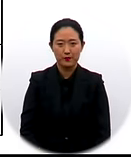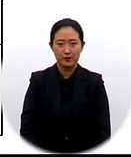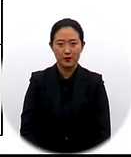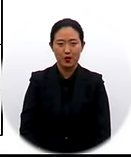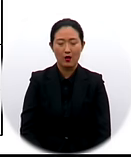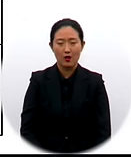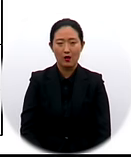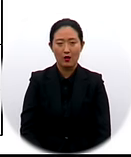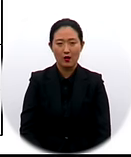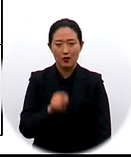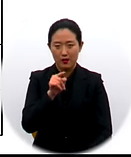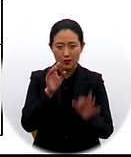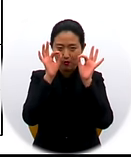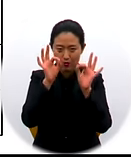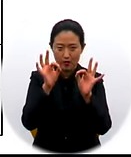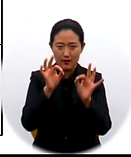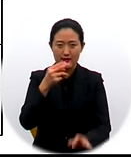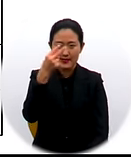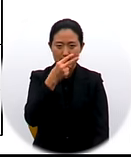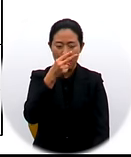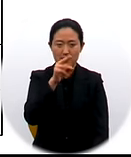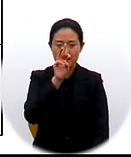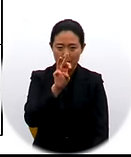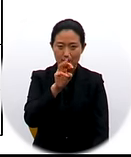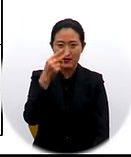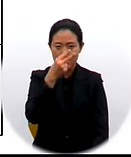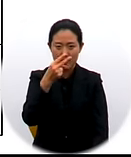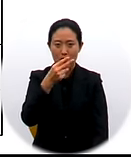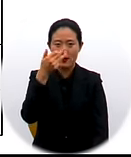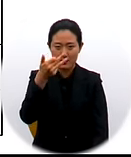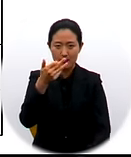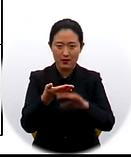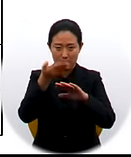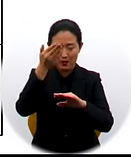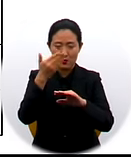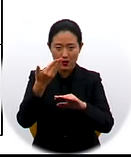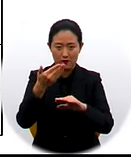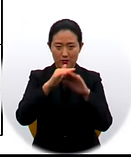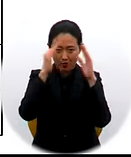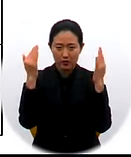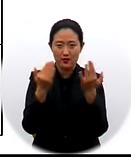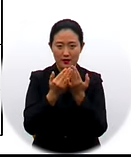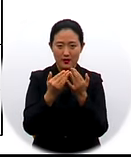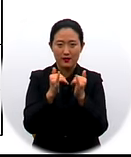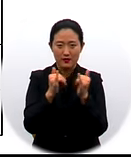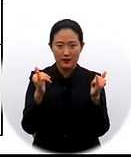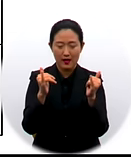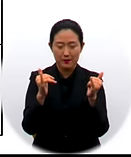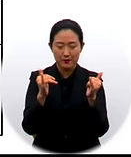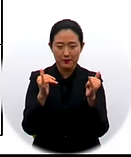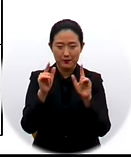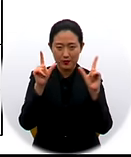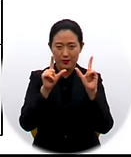기업 인재상 분석 보고서입니다. 보시면 2013년과 18년을 넘어가면서 전반적으로 인재상의